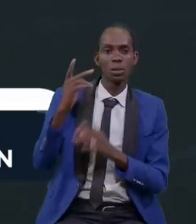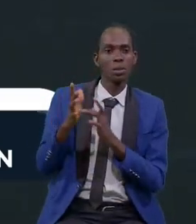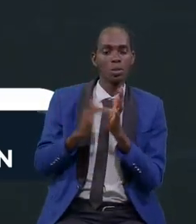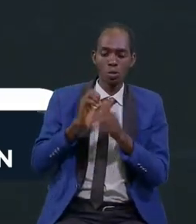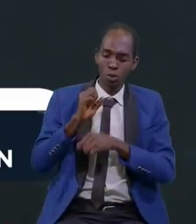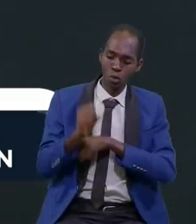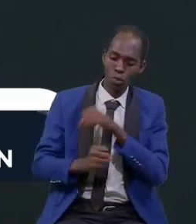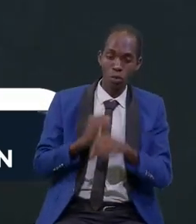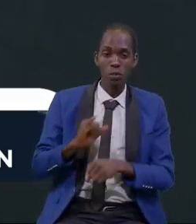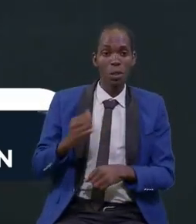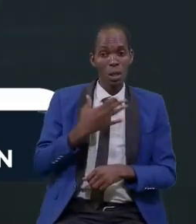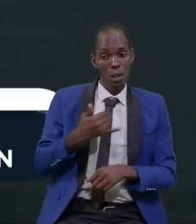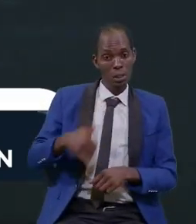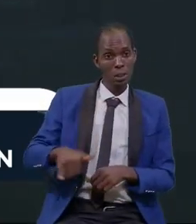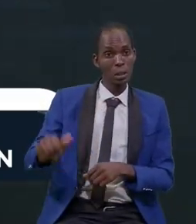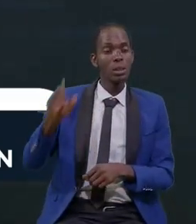vu souffrant.